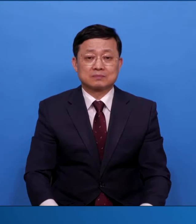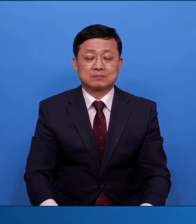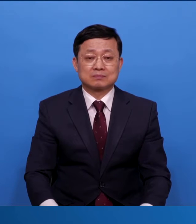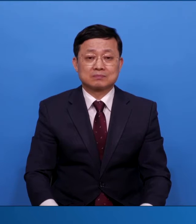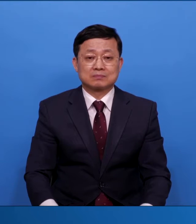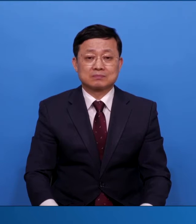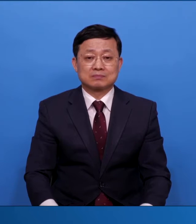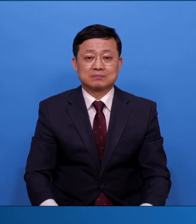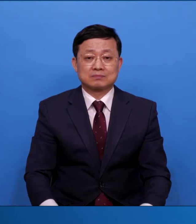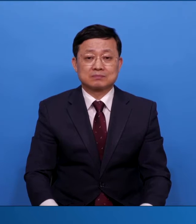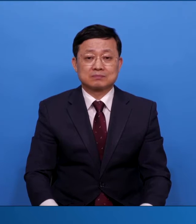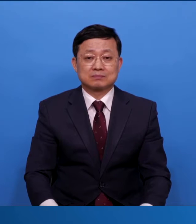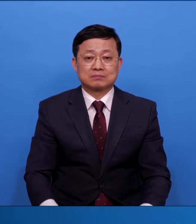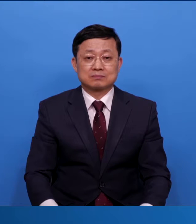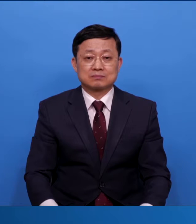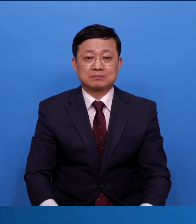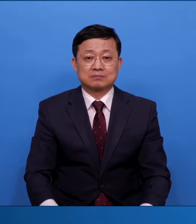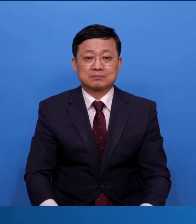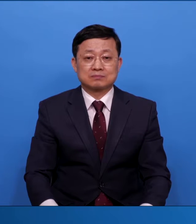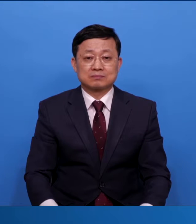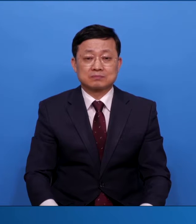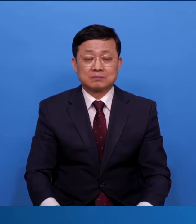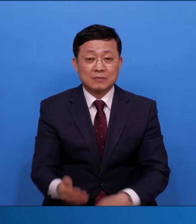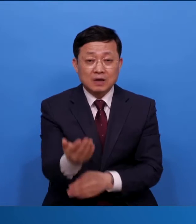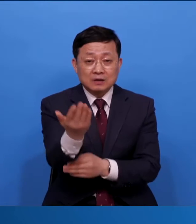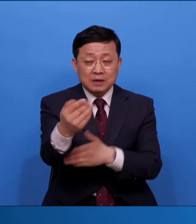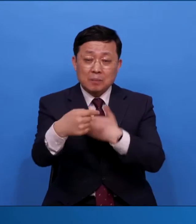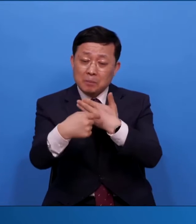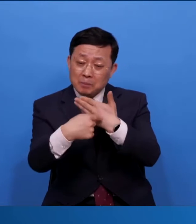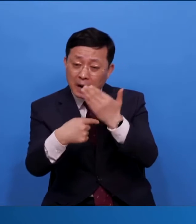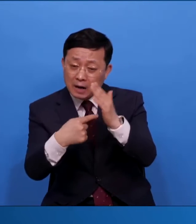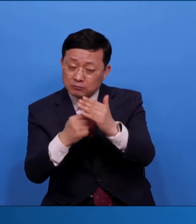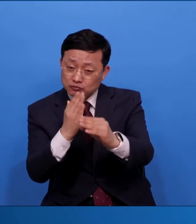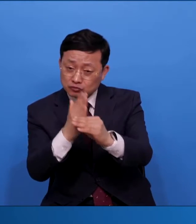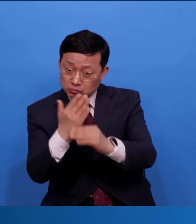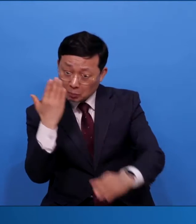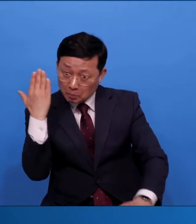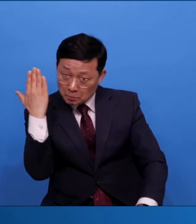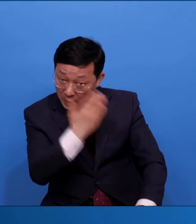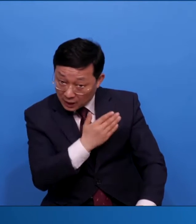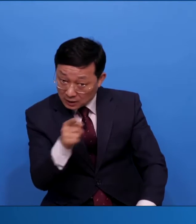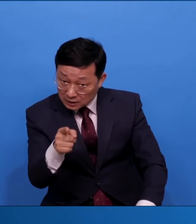중심 따라 하나님은 참 제자를 붙이실 겁니다.